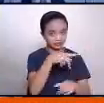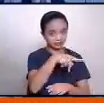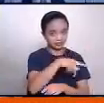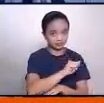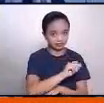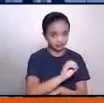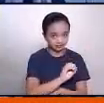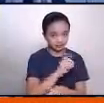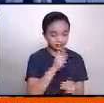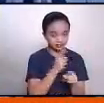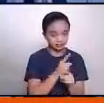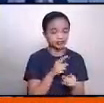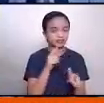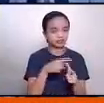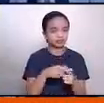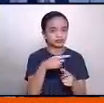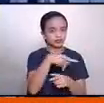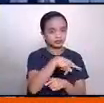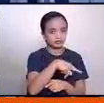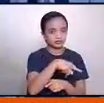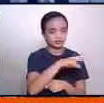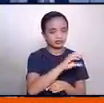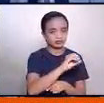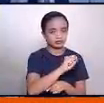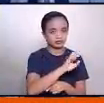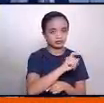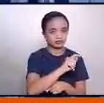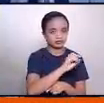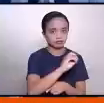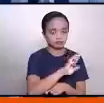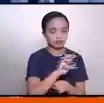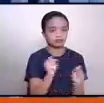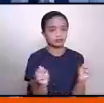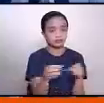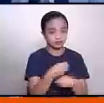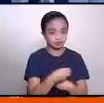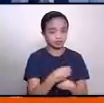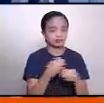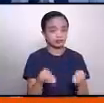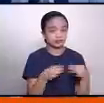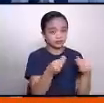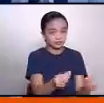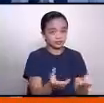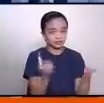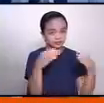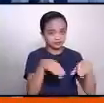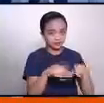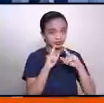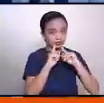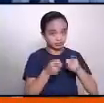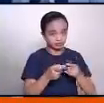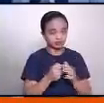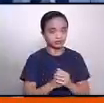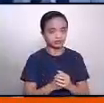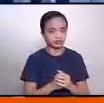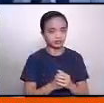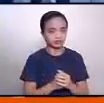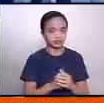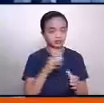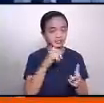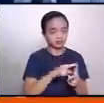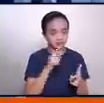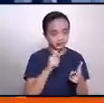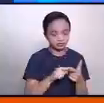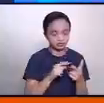mo na yan. Opo. And then yung prosecutor's office, bigyan siya ng pagkakataon na sumagot. Opo. And